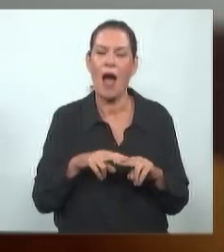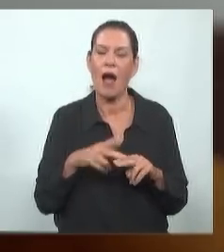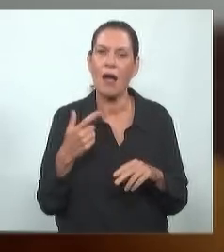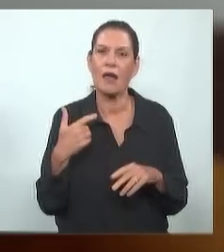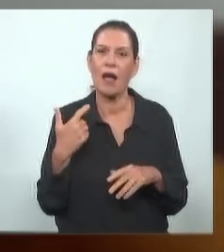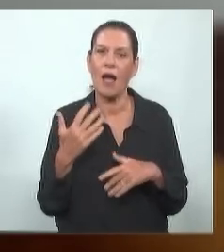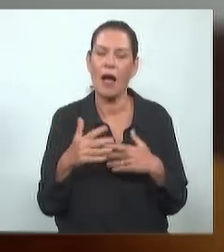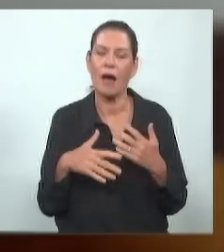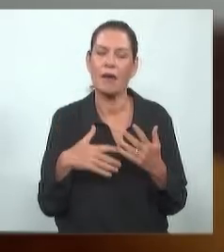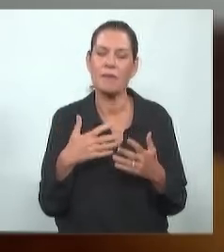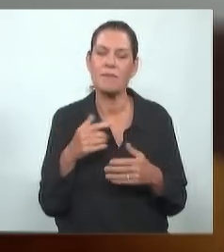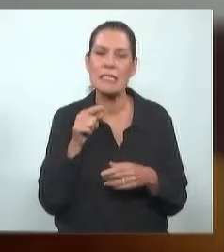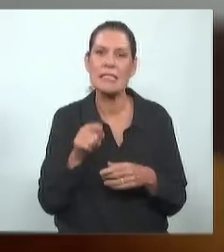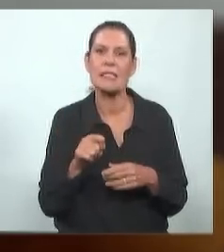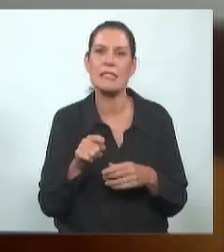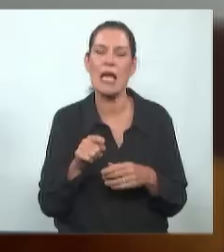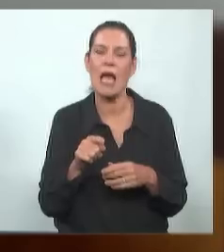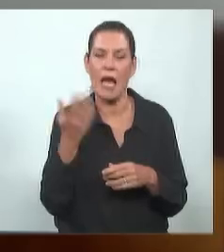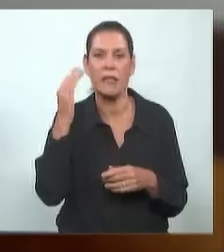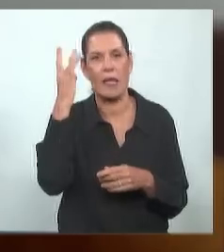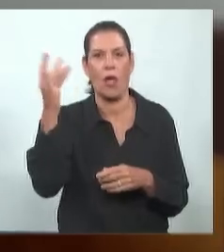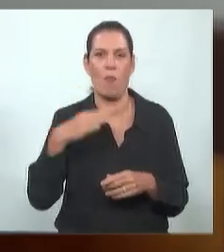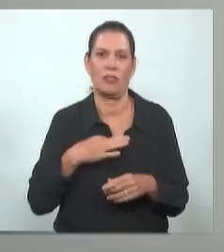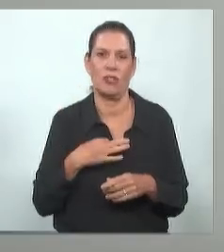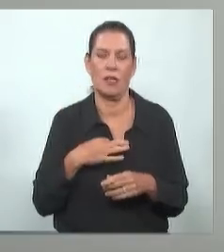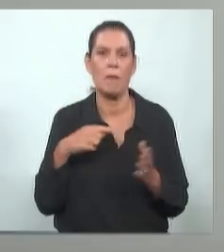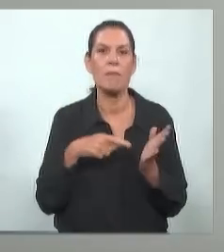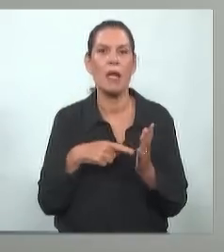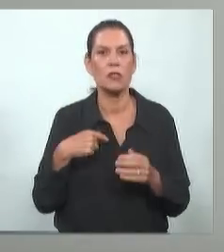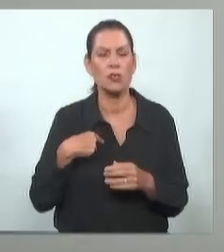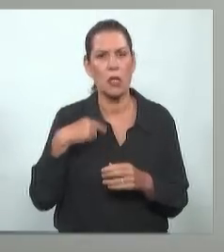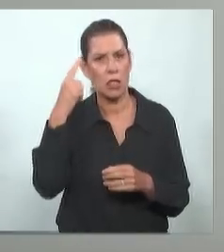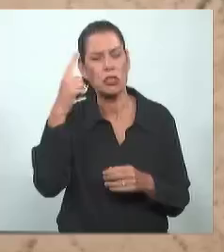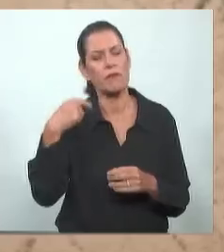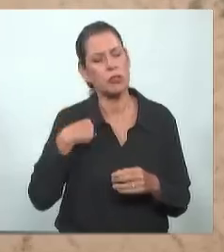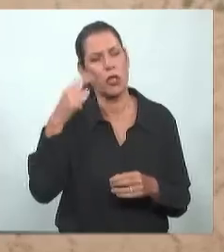טראומטי, כי כאילו חשבתי שאני יודעת. ולא ידעתי.